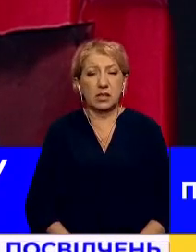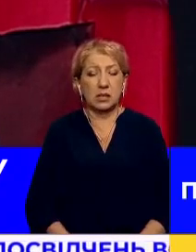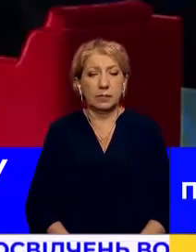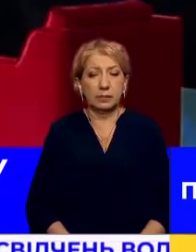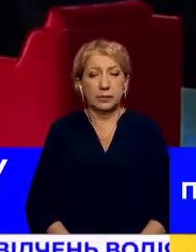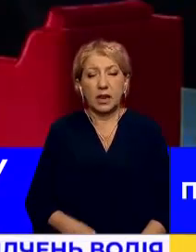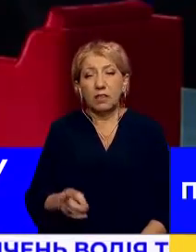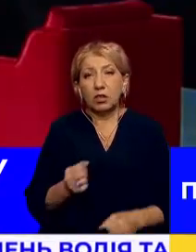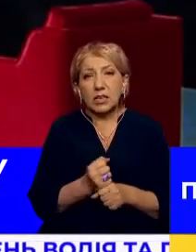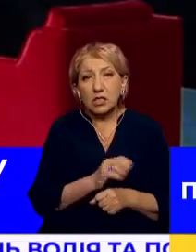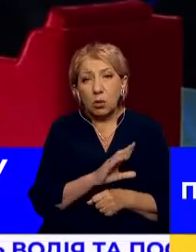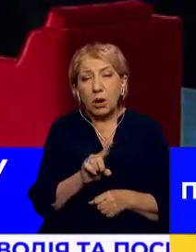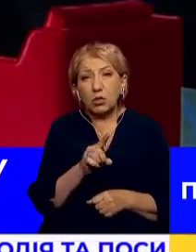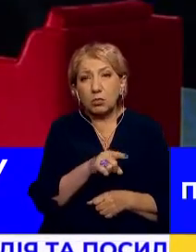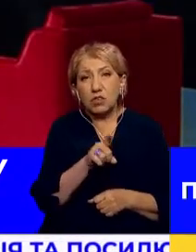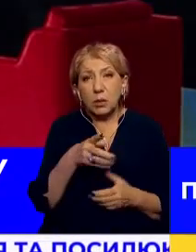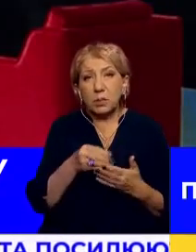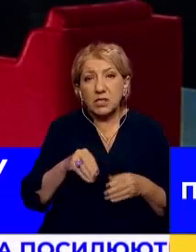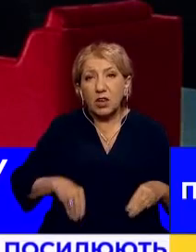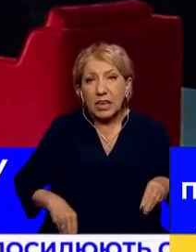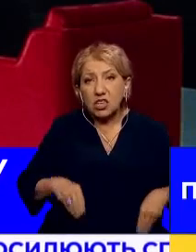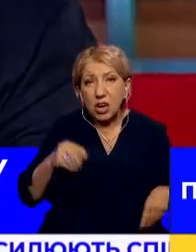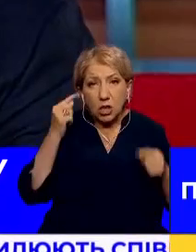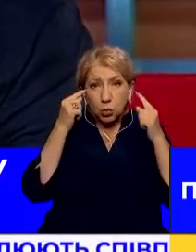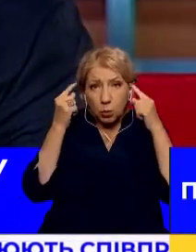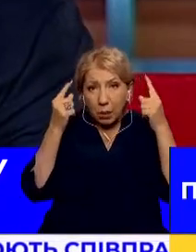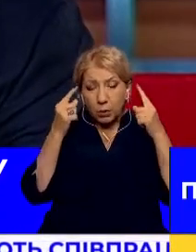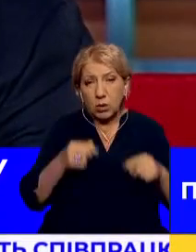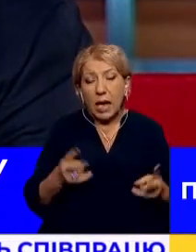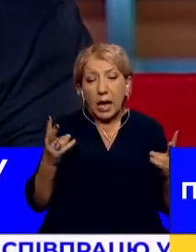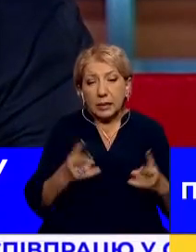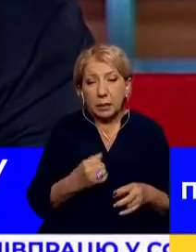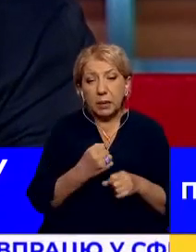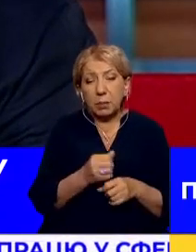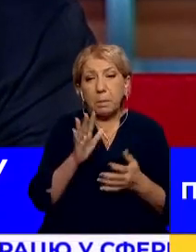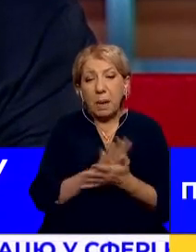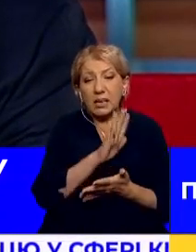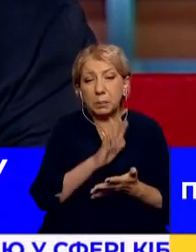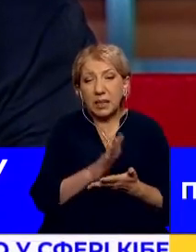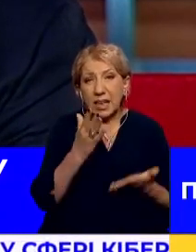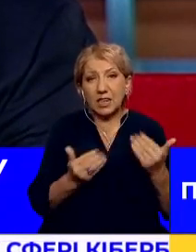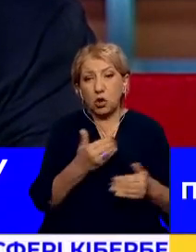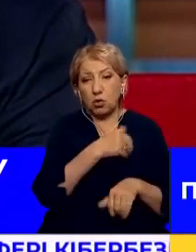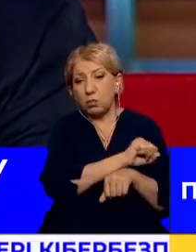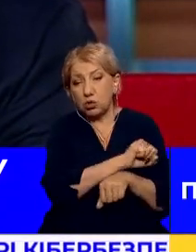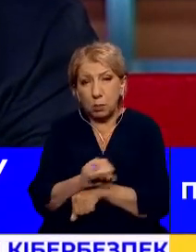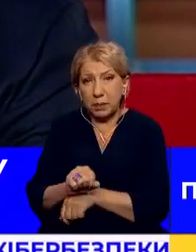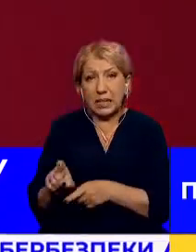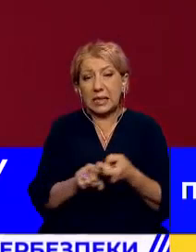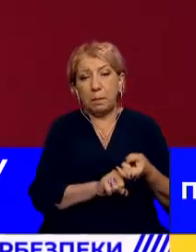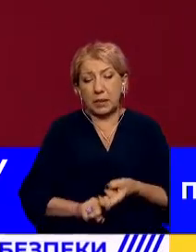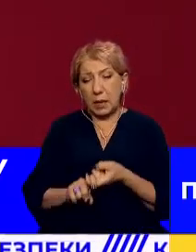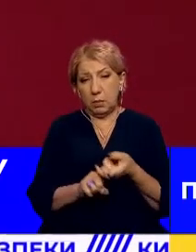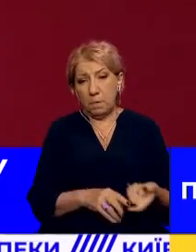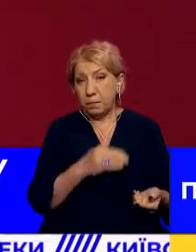Вони не зроблять, тому що вони про свої власні кишені думають. А треба робити безплатно, якщо ми хочемо зупинити епідемію. В